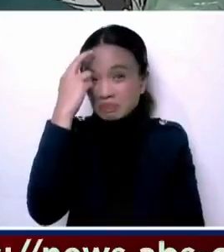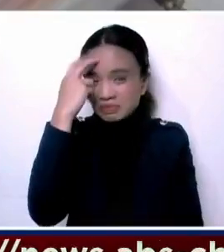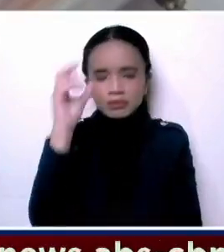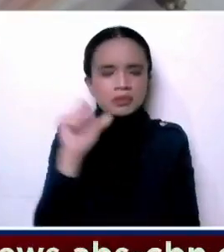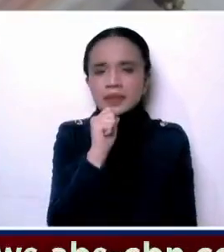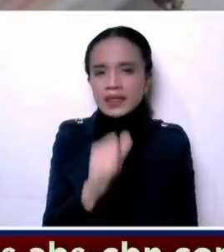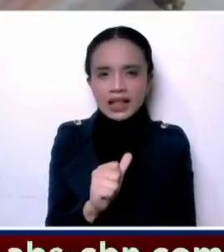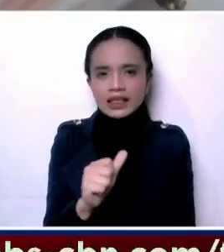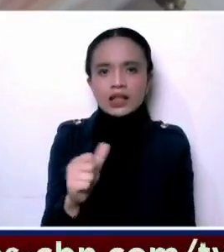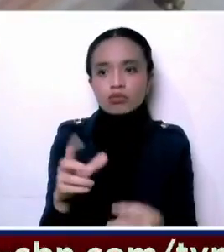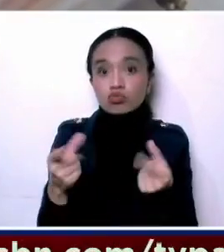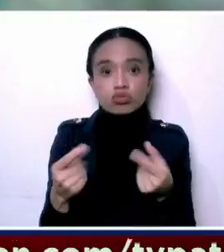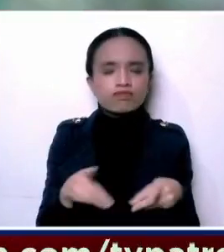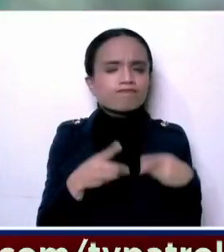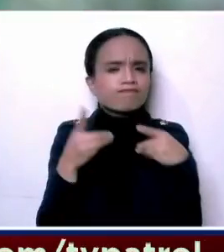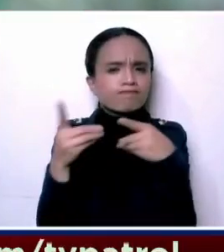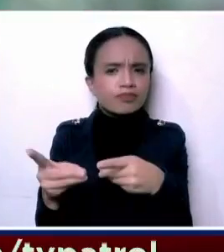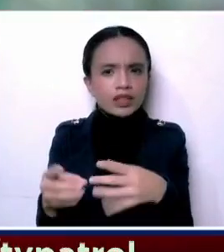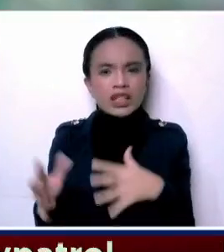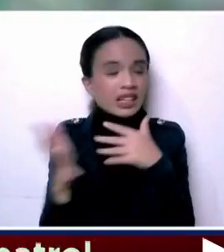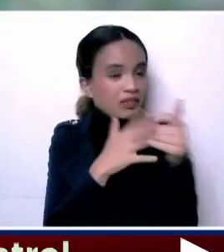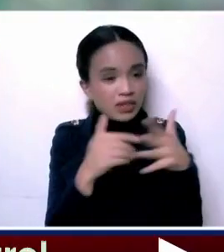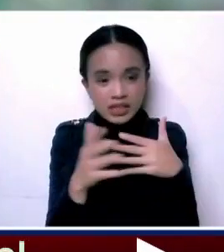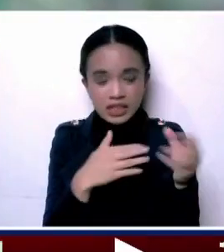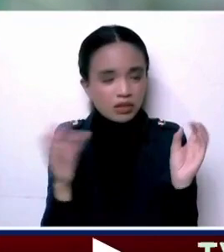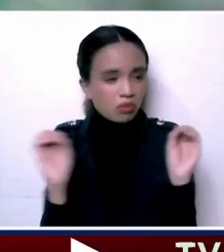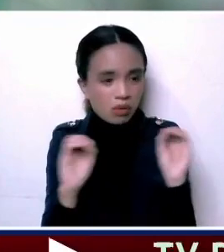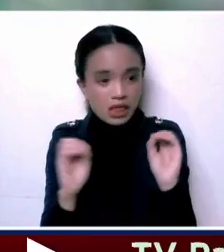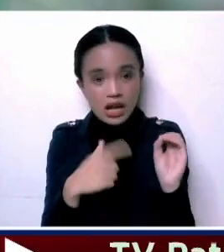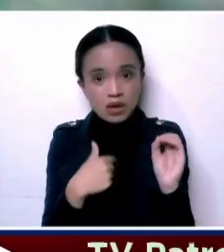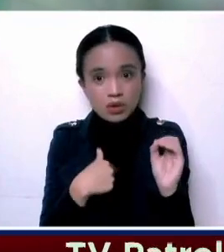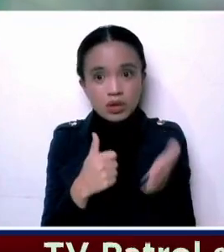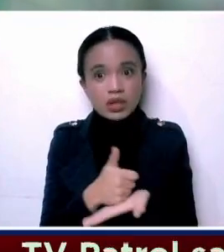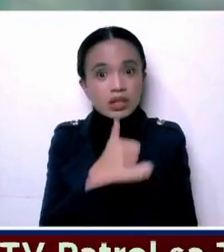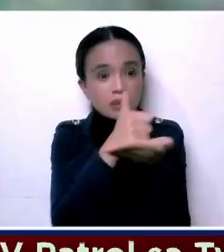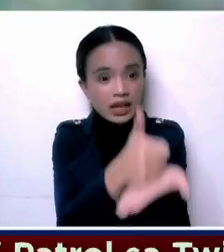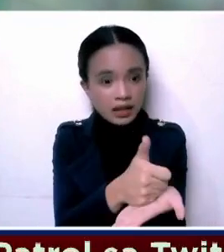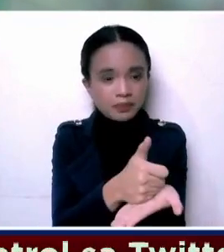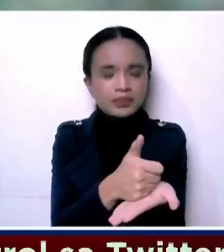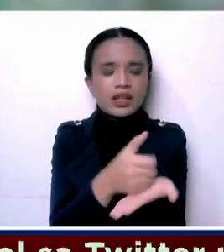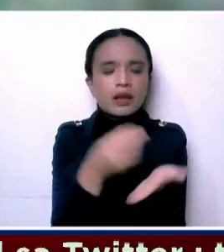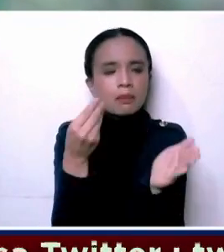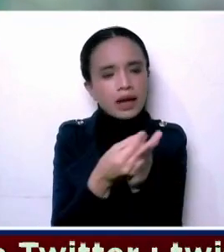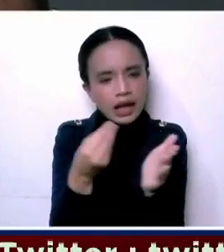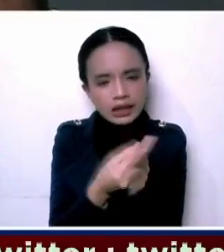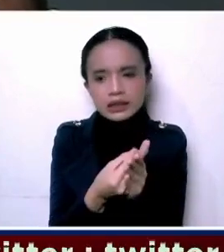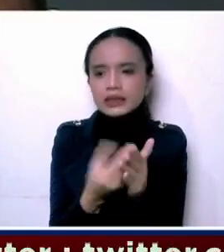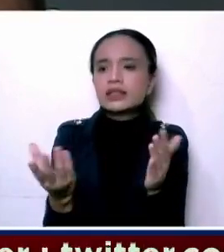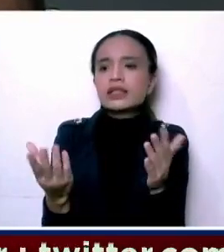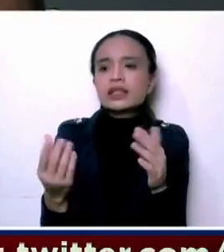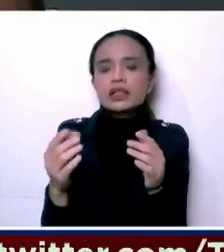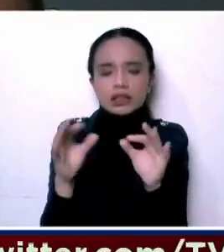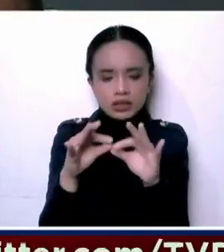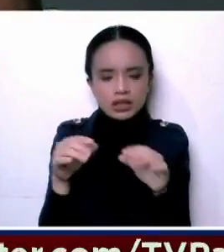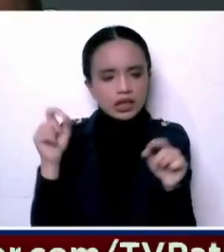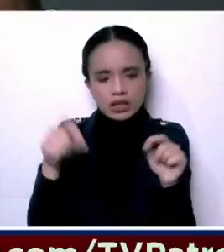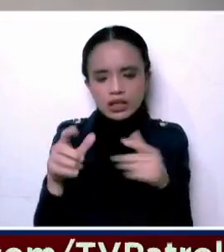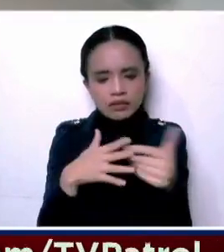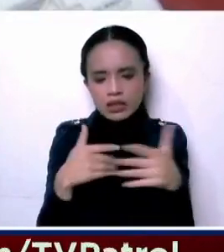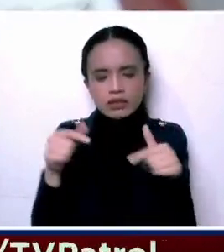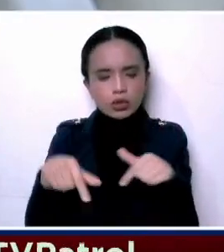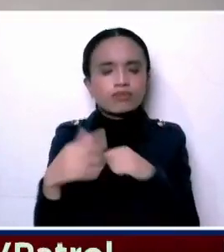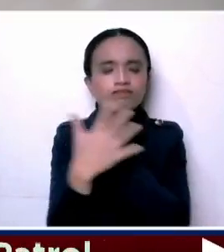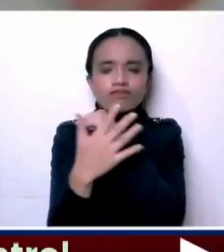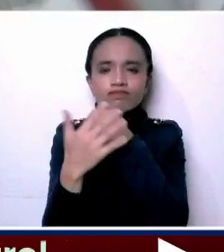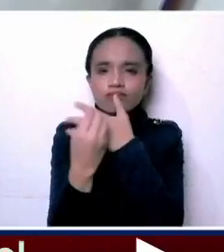mag-donate. Kahit po ba wala akong maitulong na financial, kahit dito lang po sa aking dugo. Si Michael